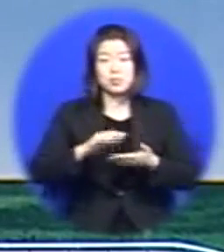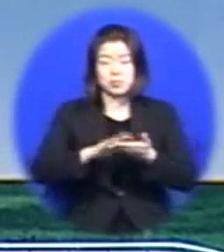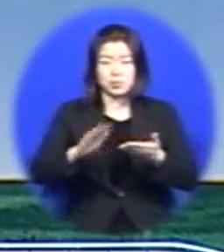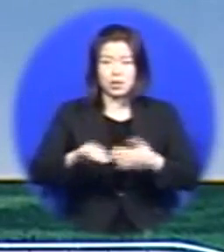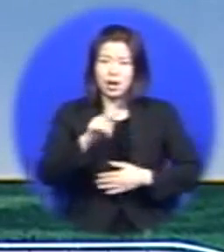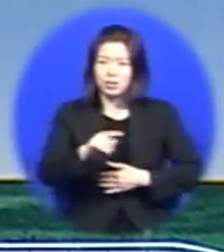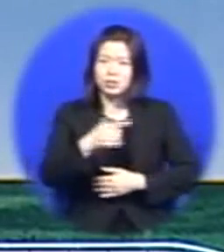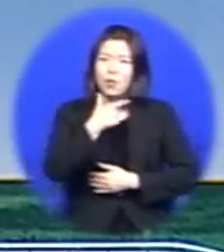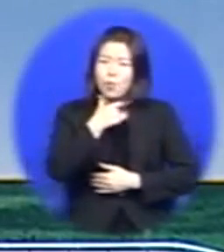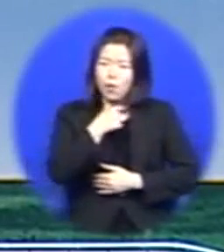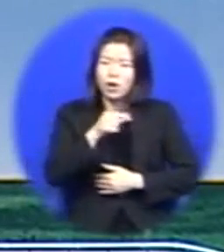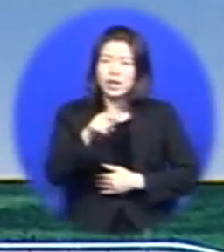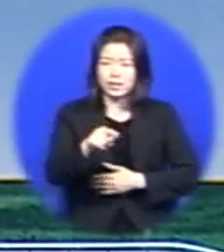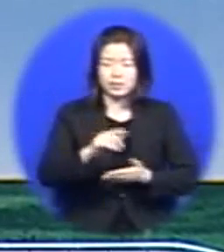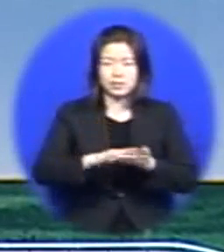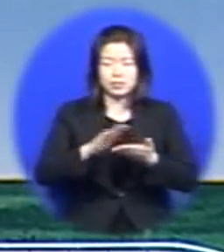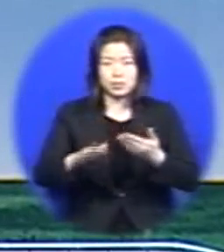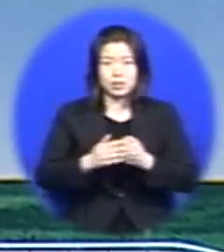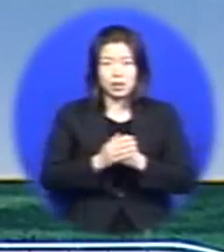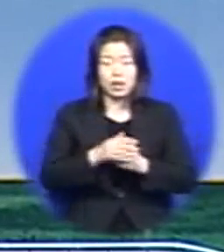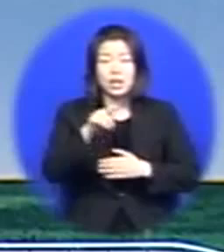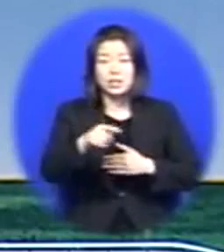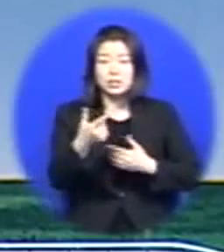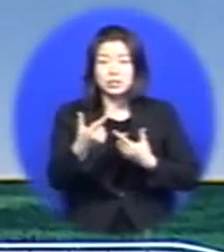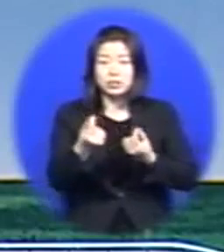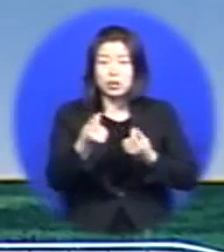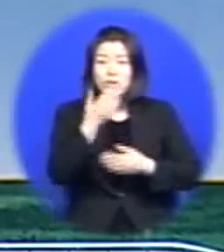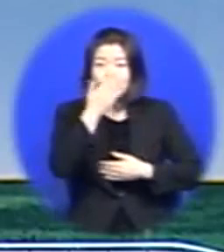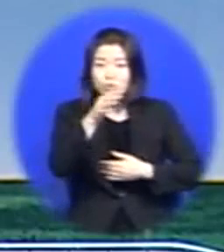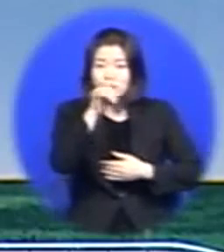그건 원하는 거예요. 그럴 수 있게